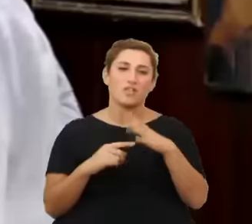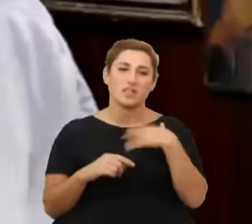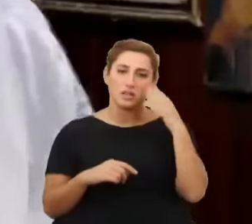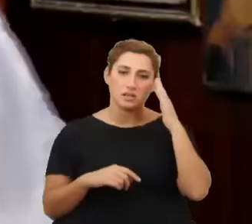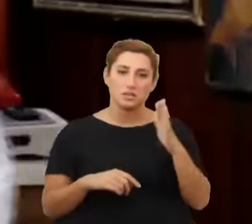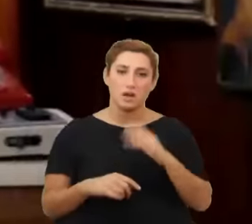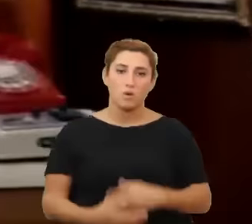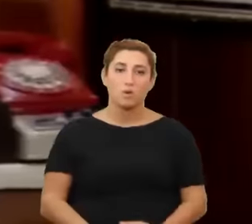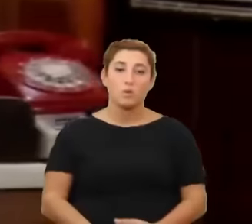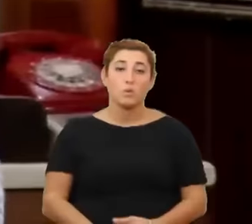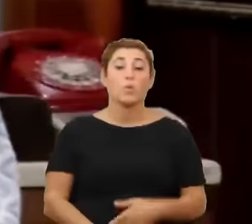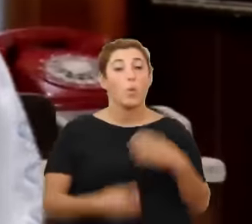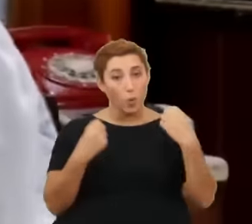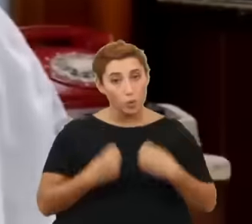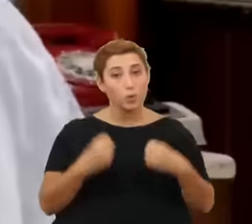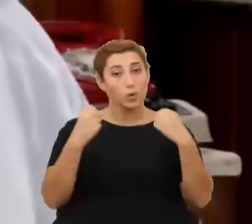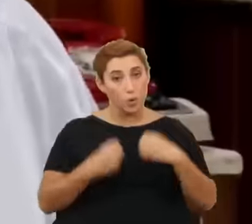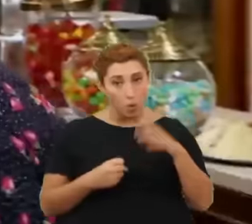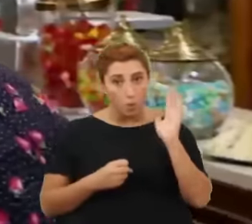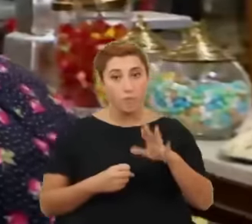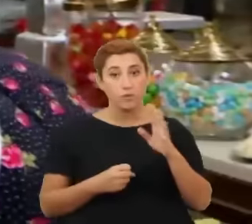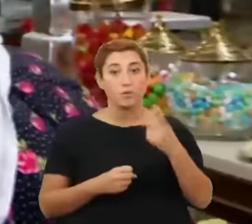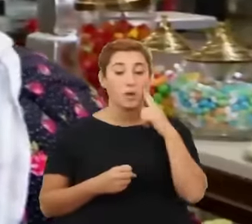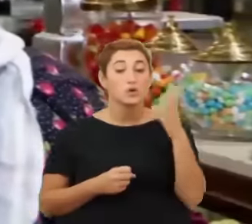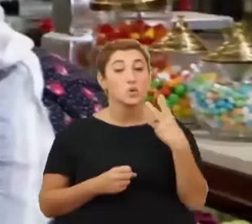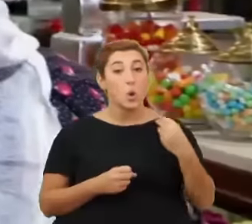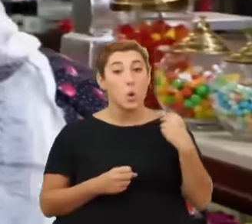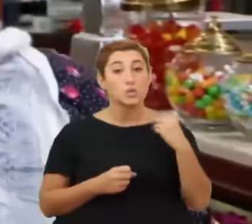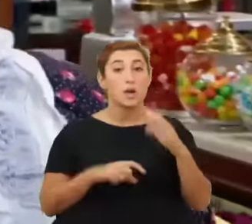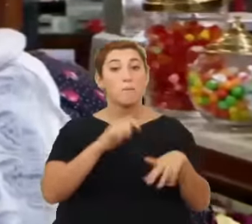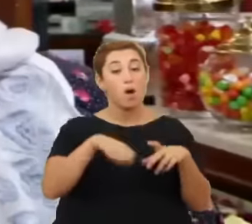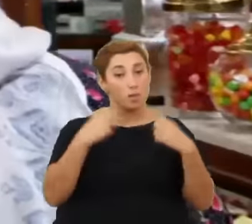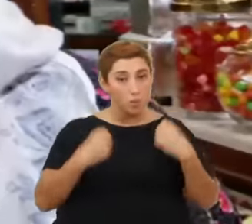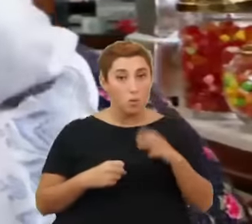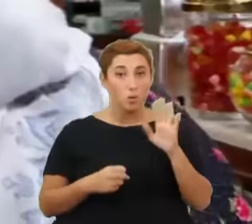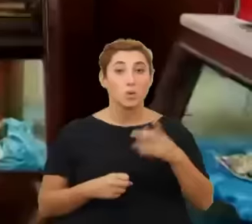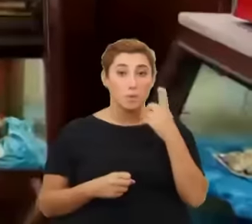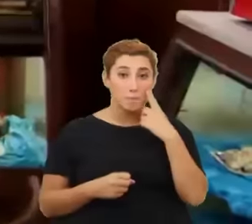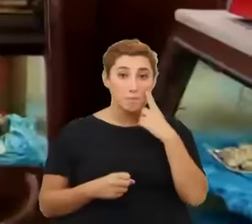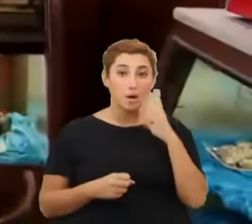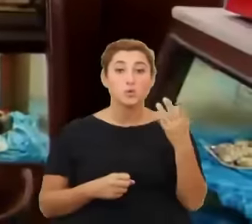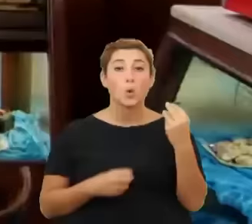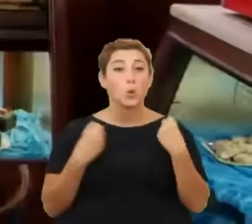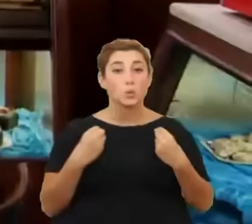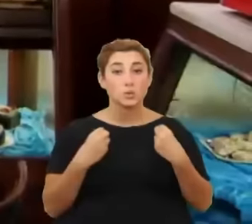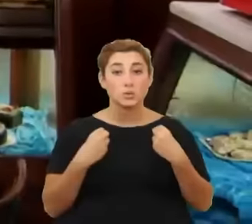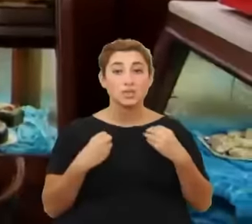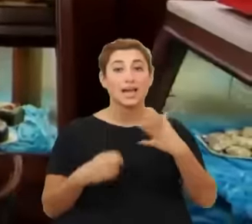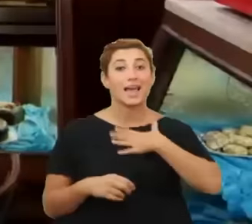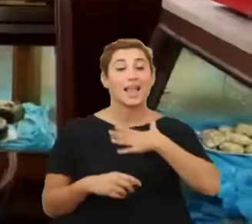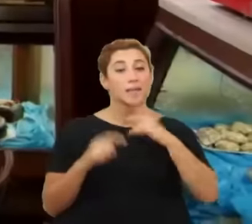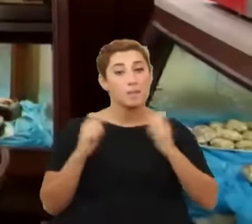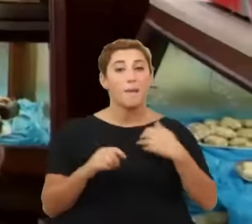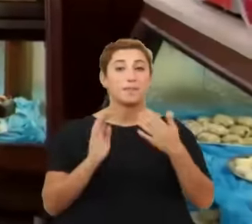ol. Yok, otur, otur. Bak çok güzel muhallebi, otur. Bak, çok güzel.